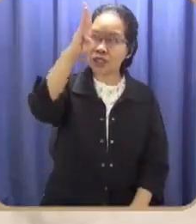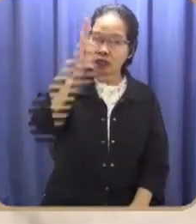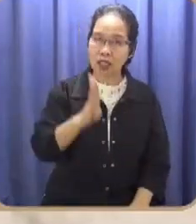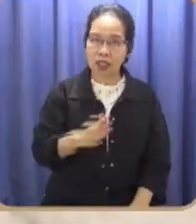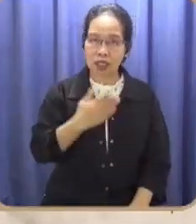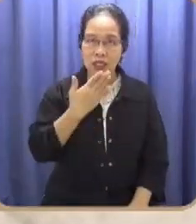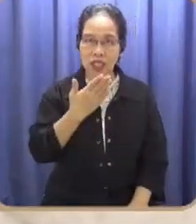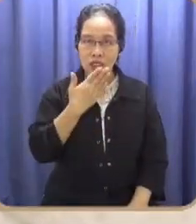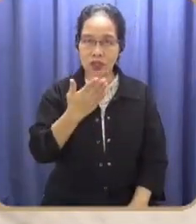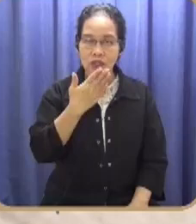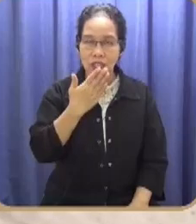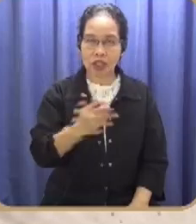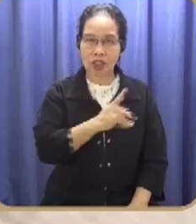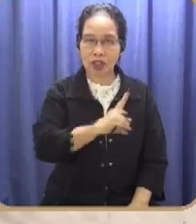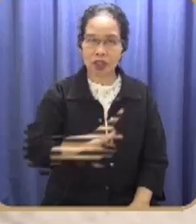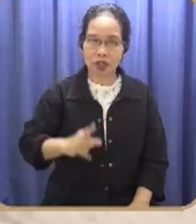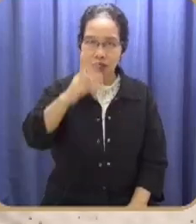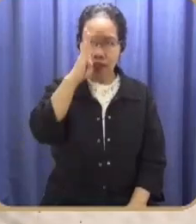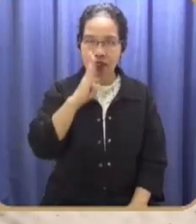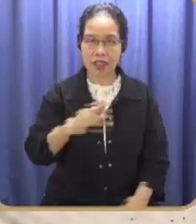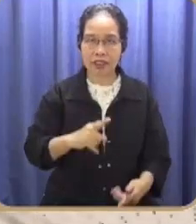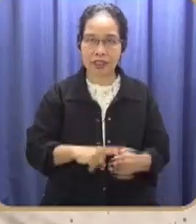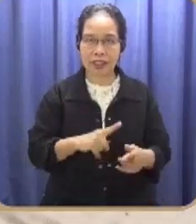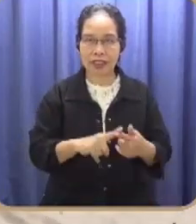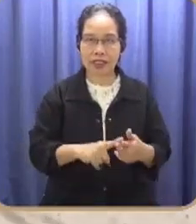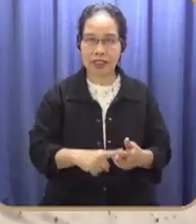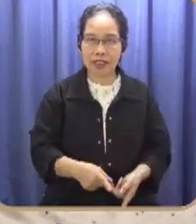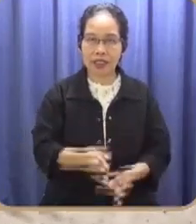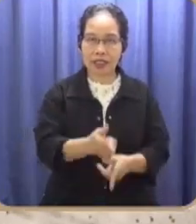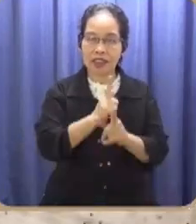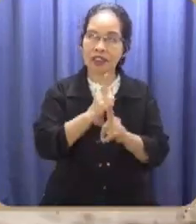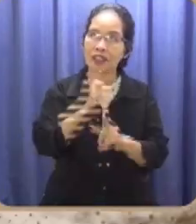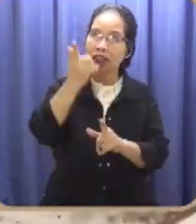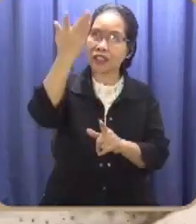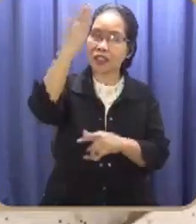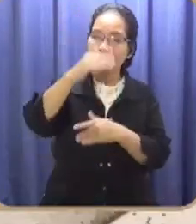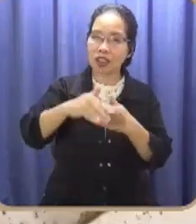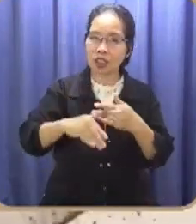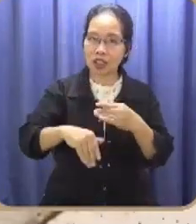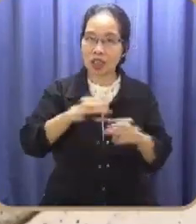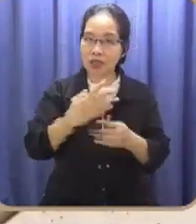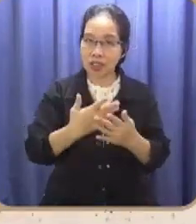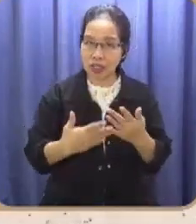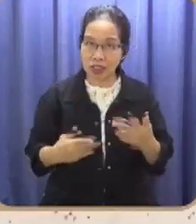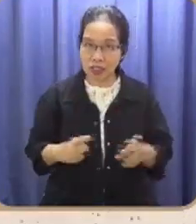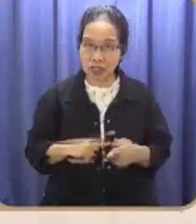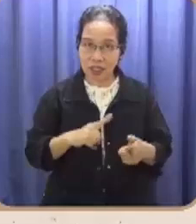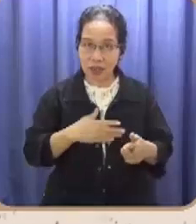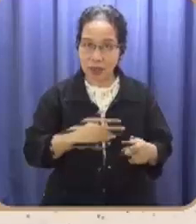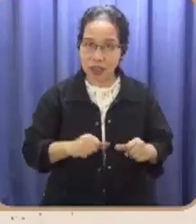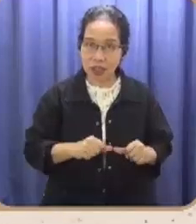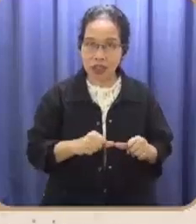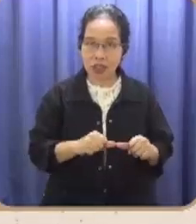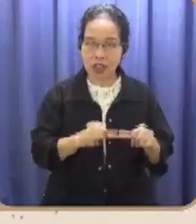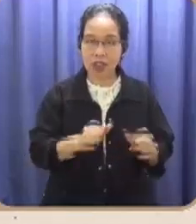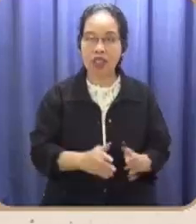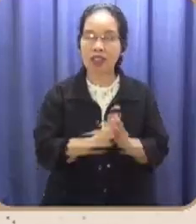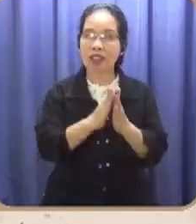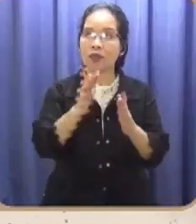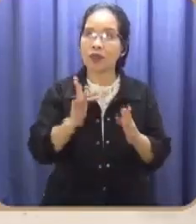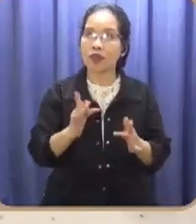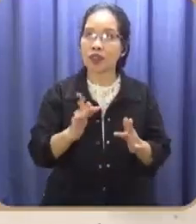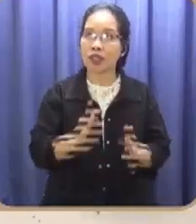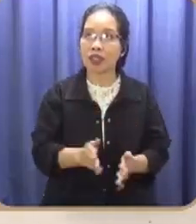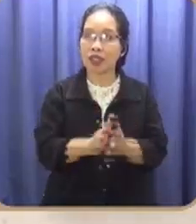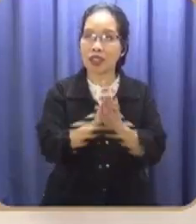Salamat sa Panginoon at utang natin sa Kanya ang lahat ng mga bagay. Kaya patuloy tayong humingi ng awa at humingi ng tulong